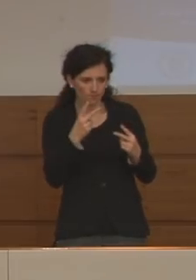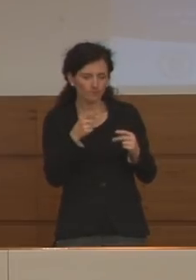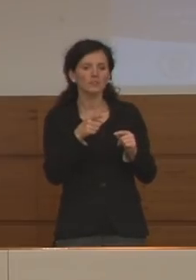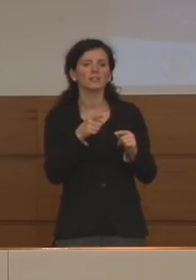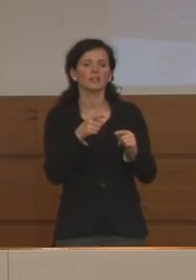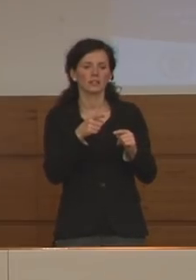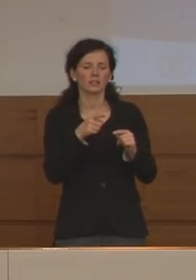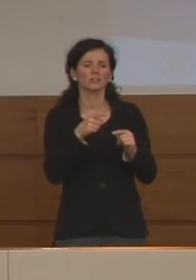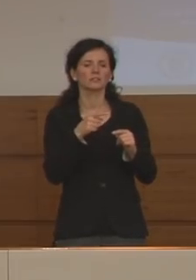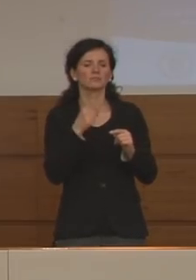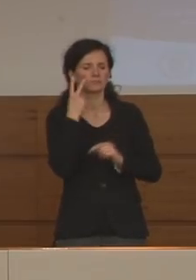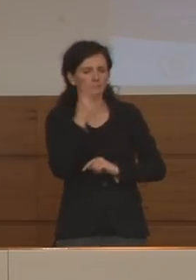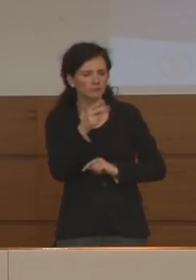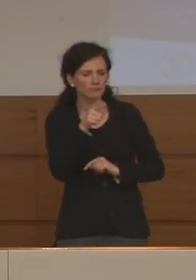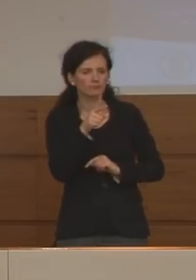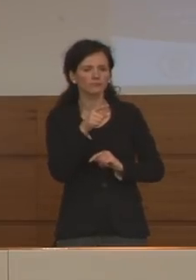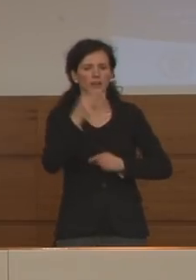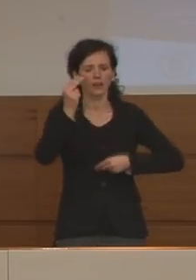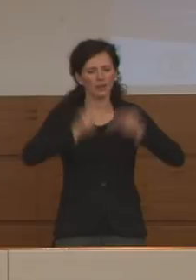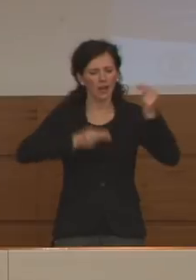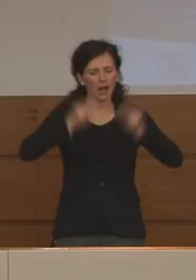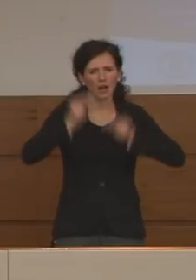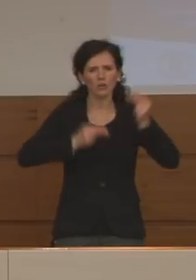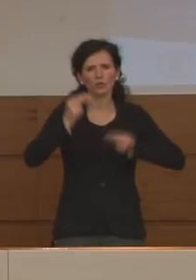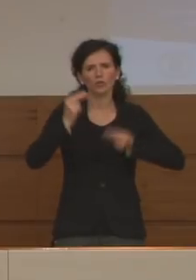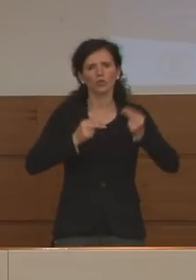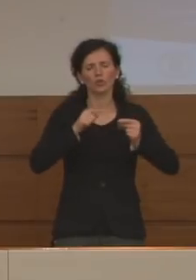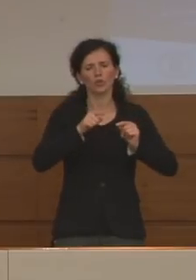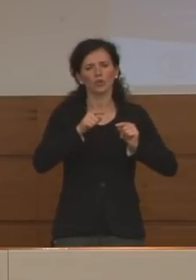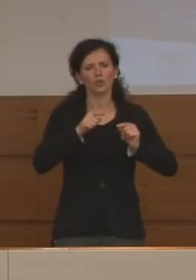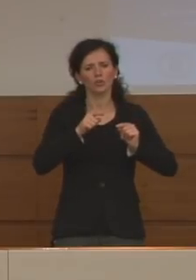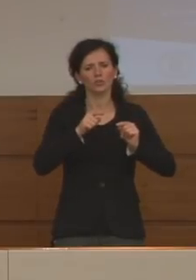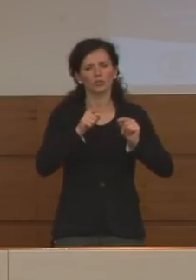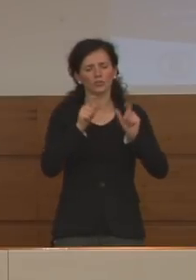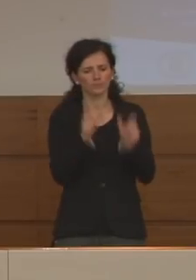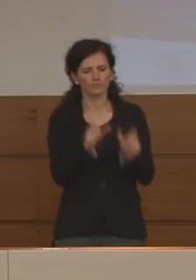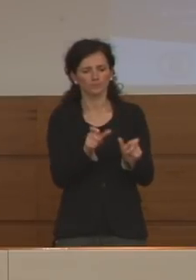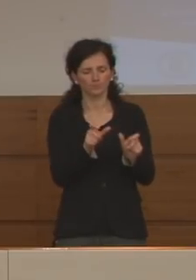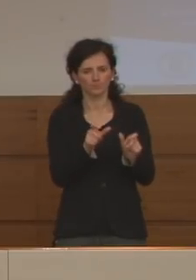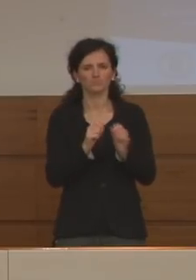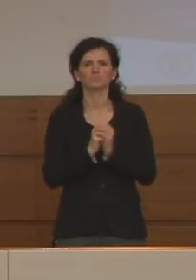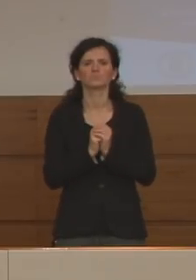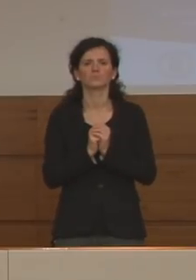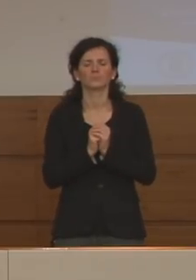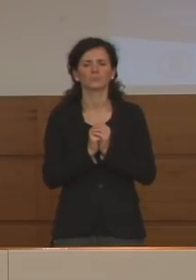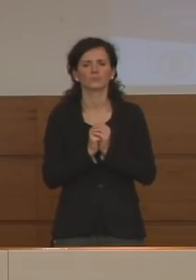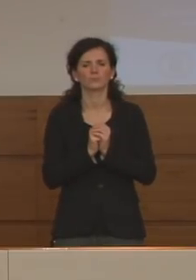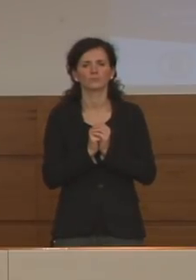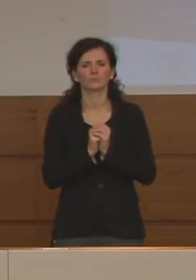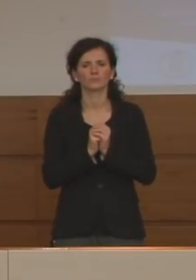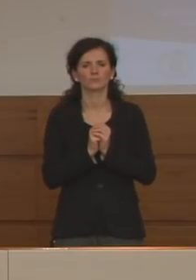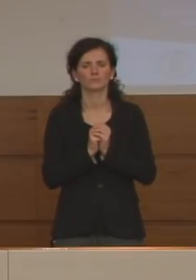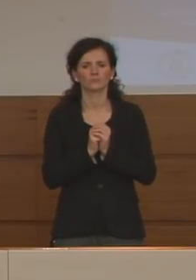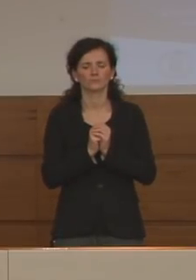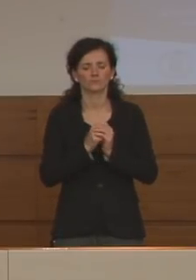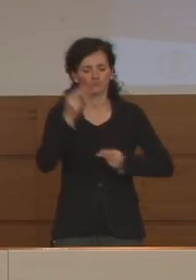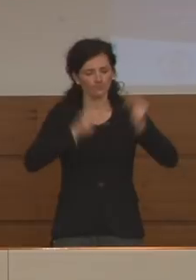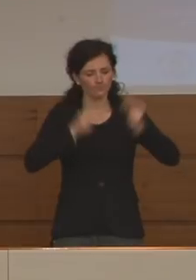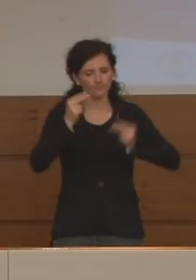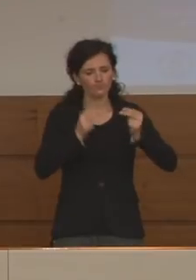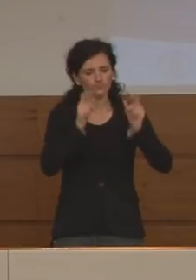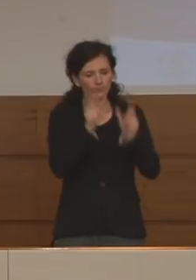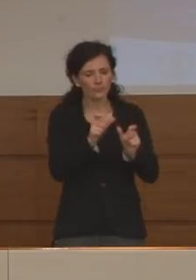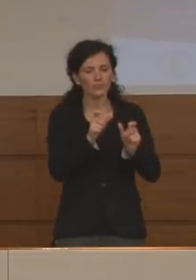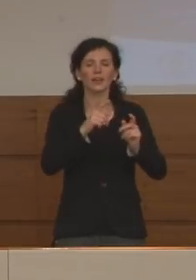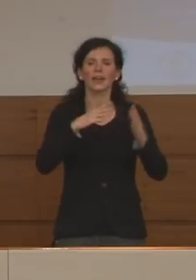rapporto tra il l'indice di reddito